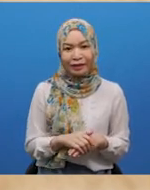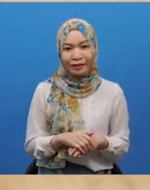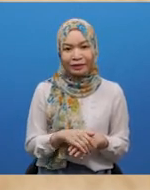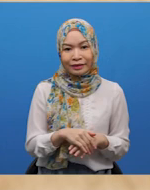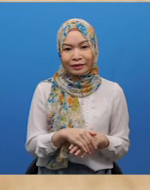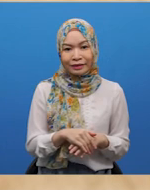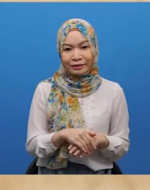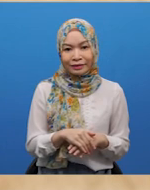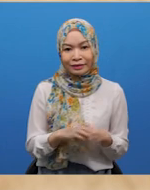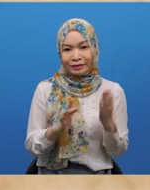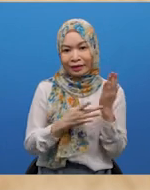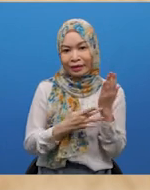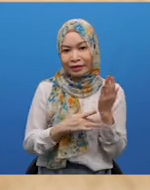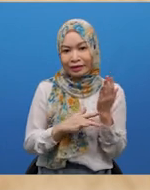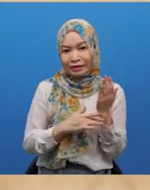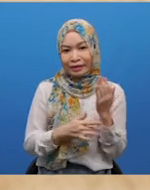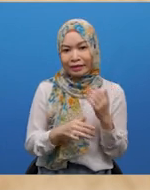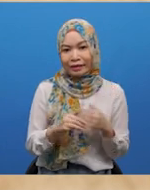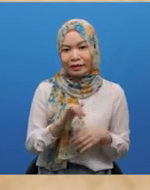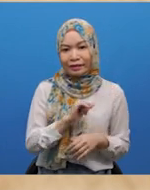Raja yang bahari,